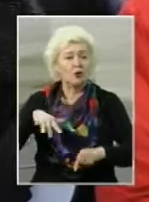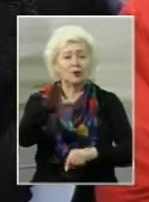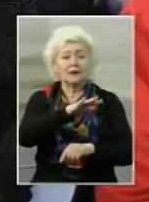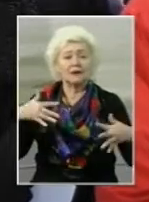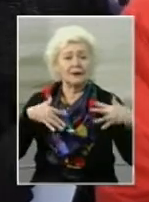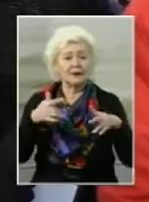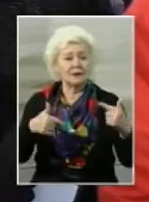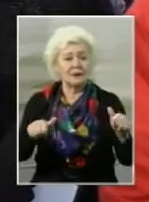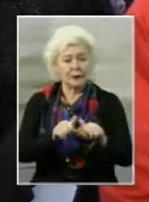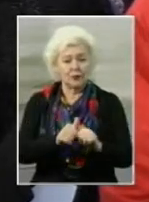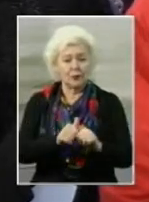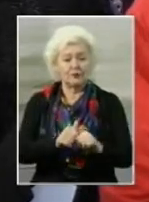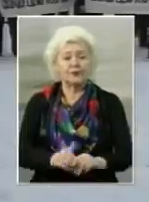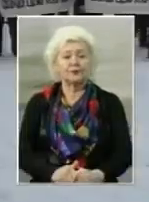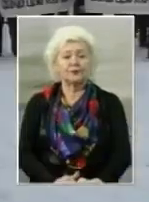Криму.